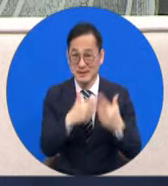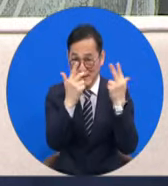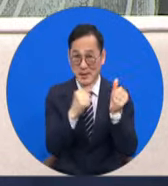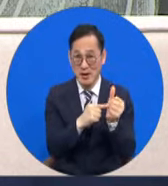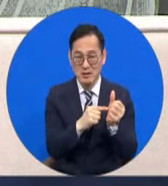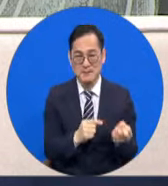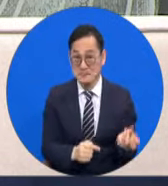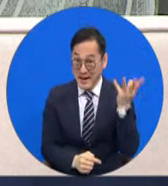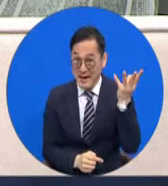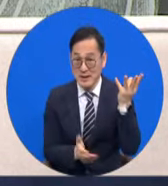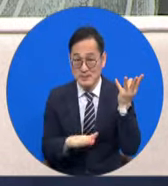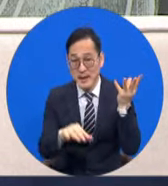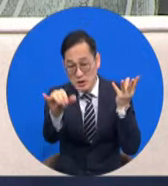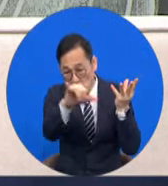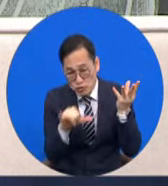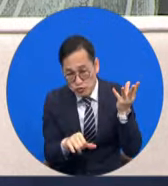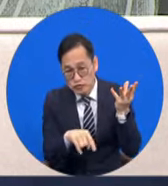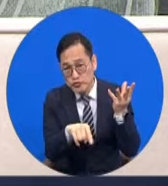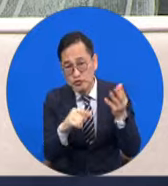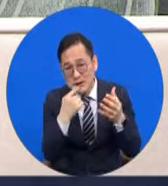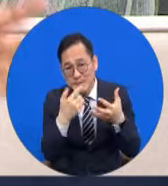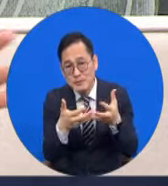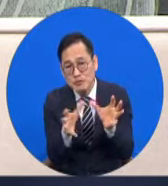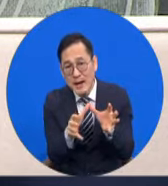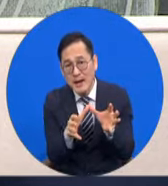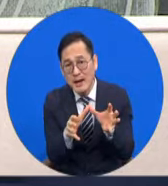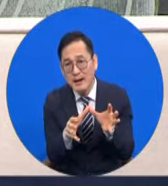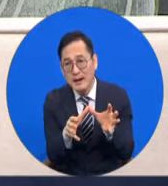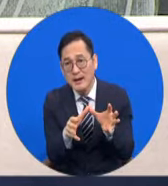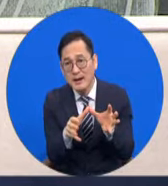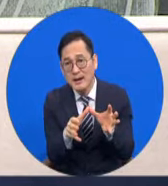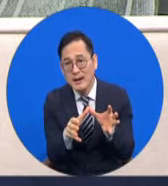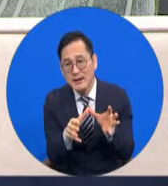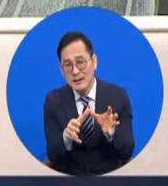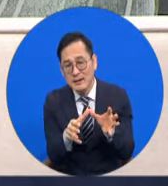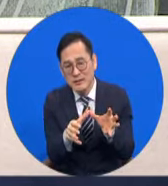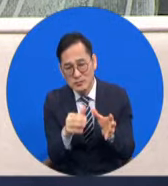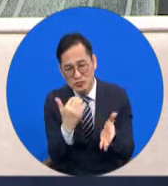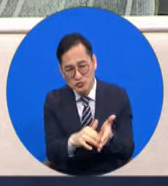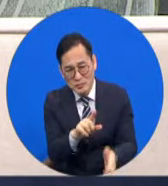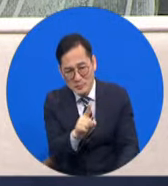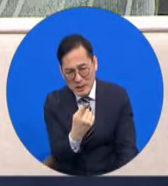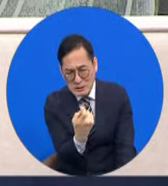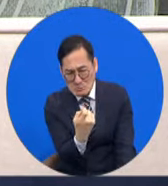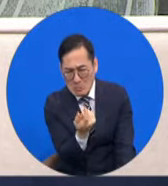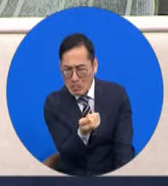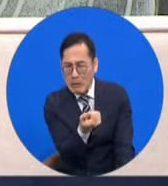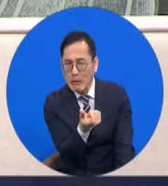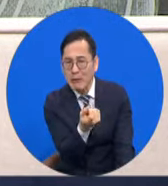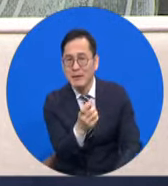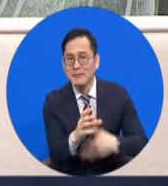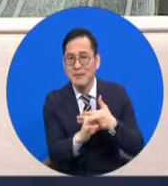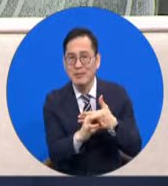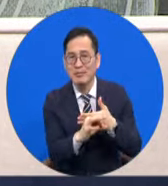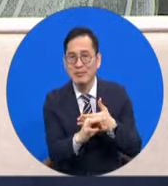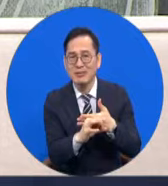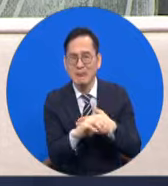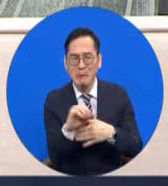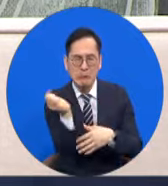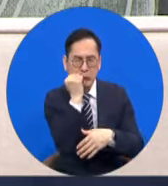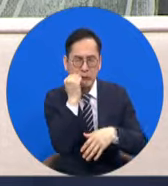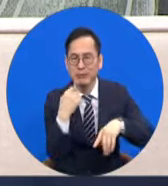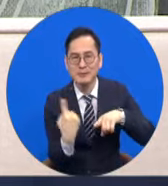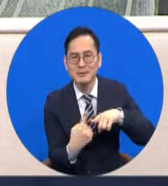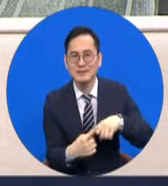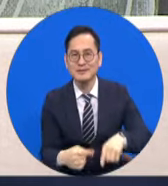본인이 이기더라도 이긴 거는 당연한 거고 실제로 당이 예를 들면 110석이다. 이런 정도밖에 안 되면 굉장히